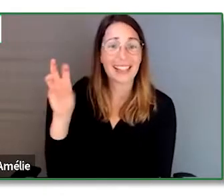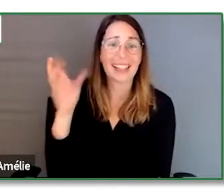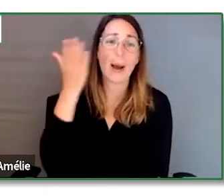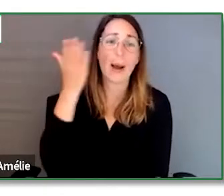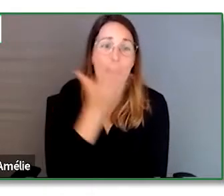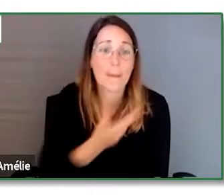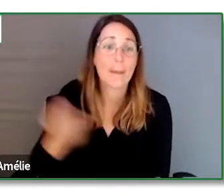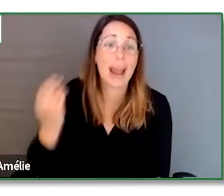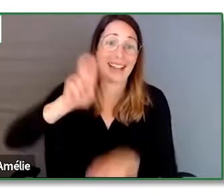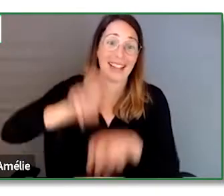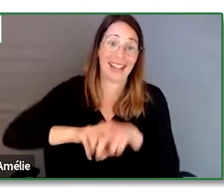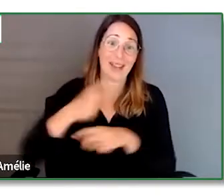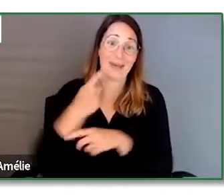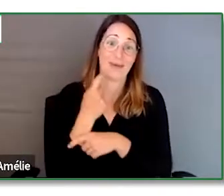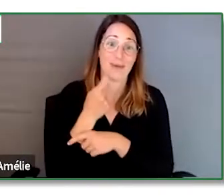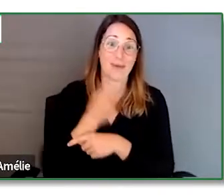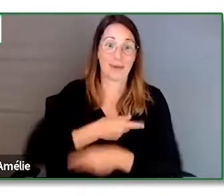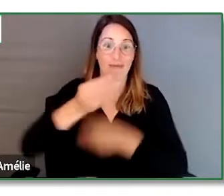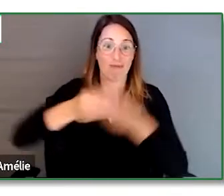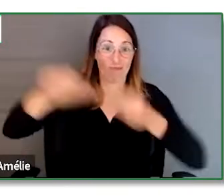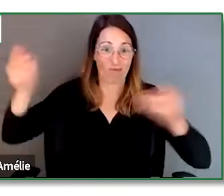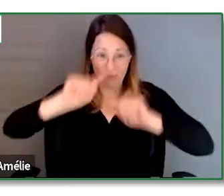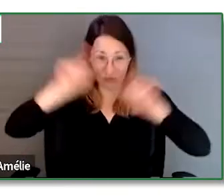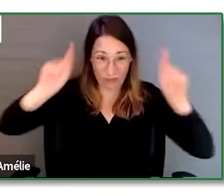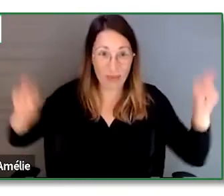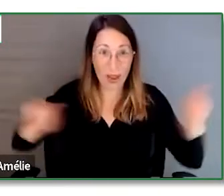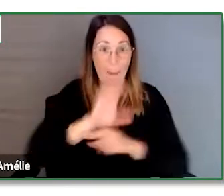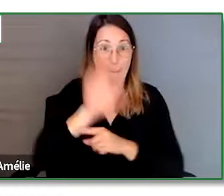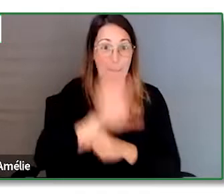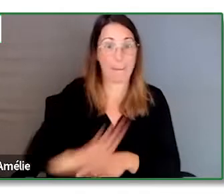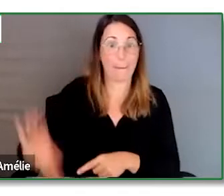distribuées à travers le pays pour voir nos lieux iconiques.